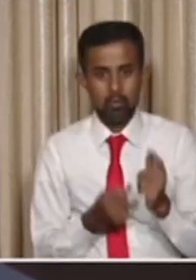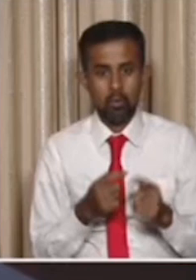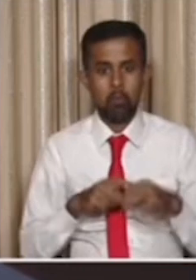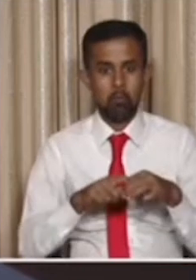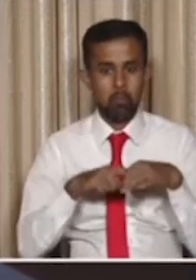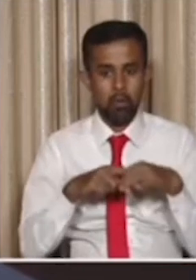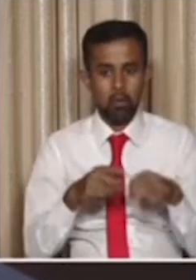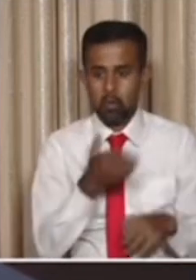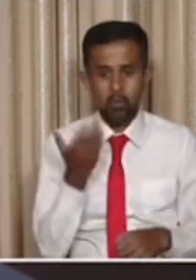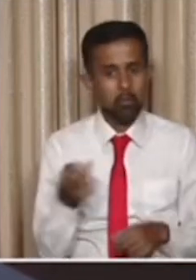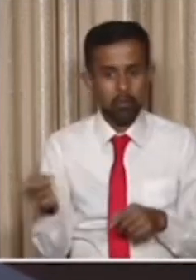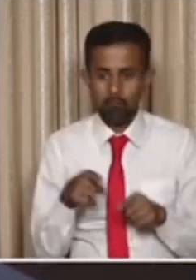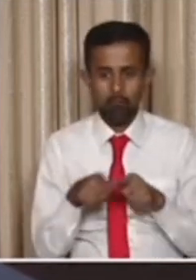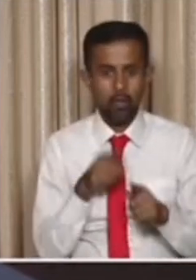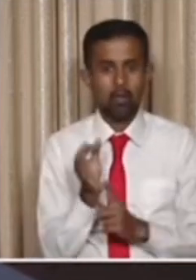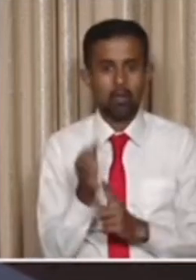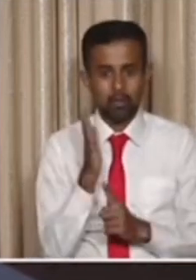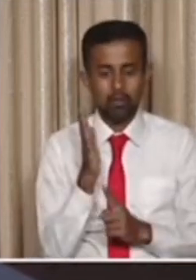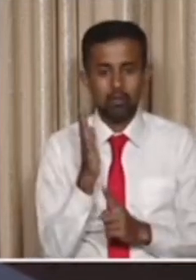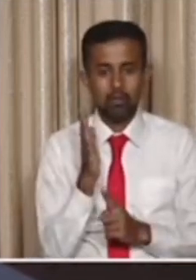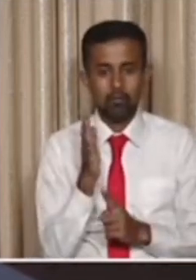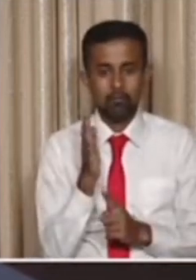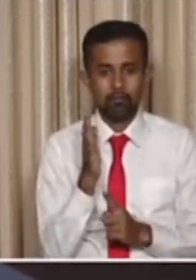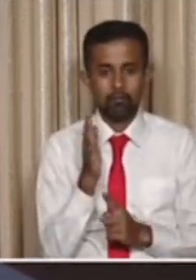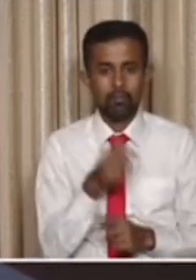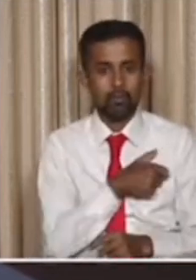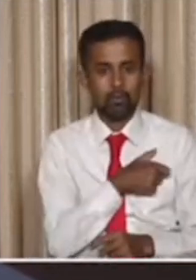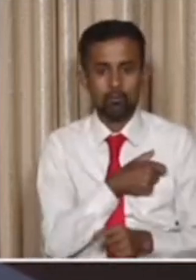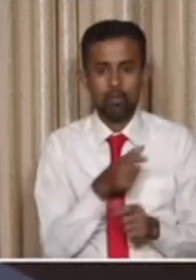ප්‍රශ්න කරන්න පුළුවන් මේ වගේ සභාපතිවරයෙක්ගේ මේ නායකත්වයෙන් යුත් කමිටුවකට.